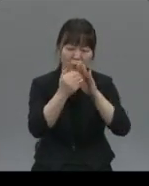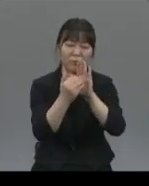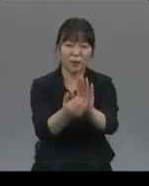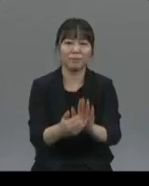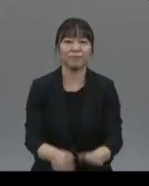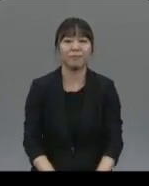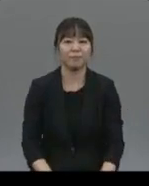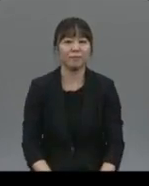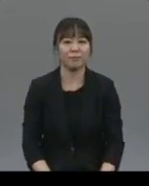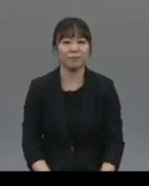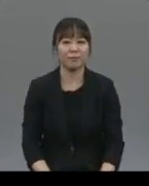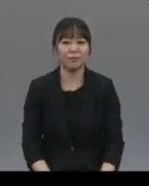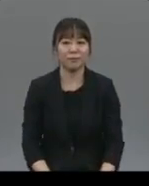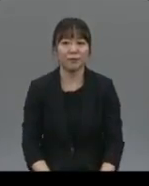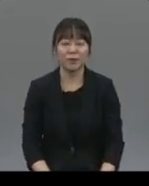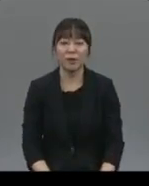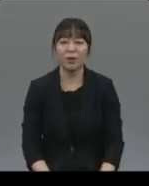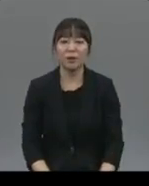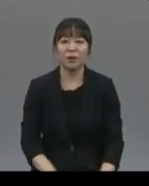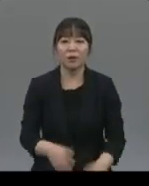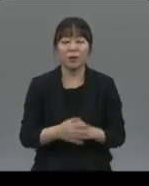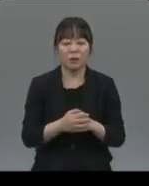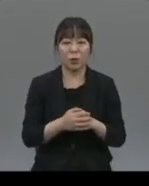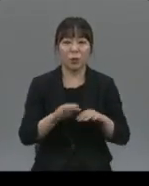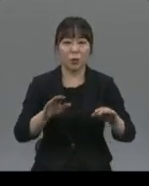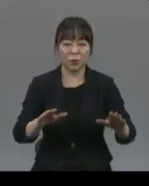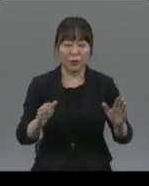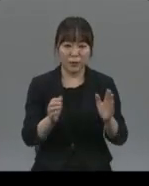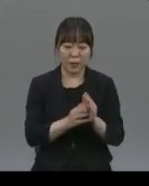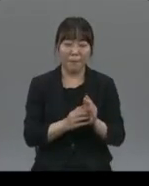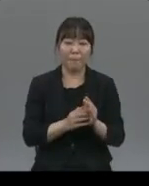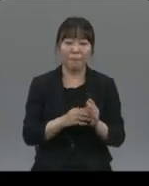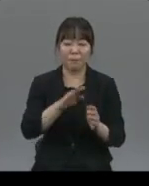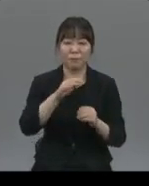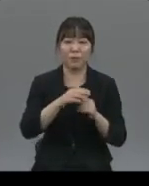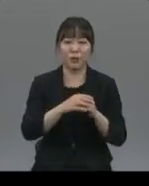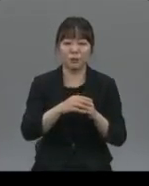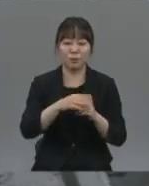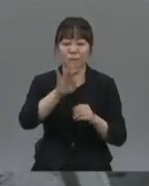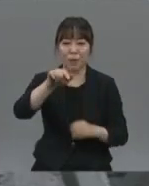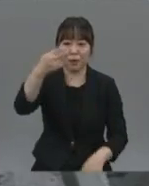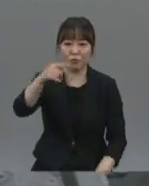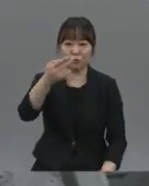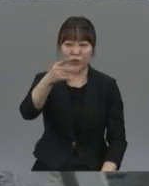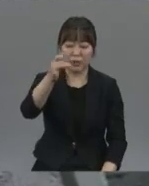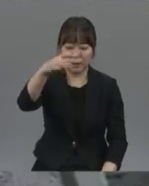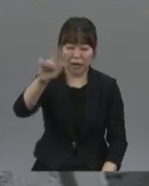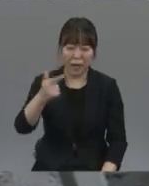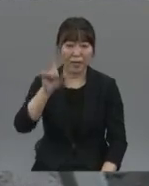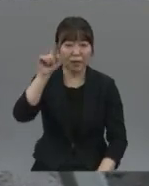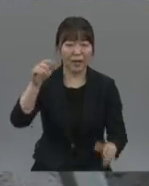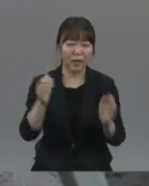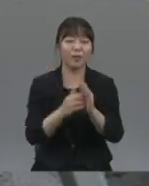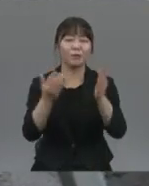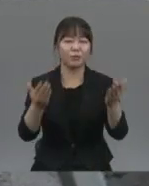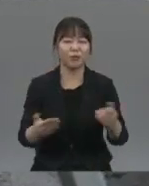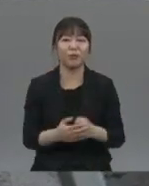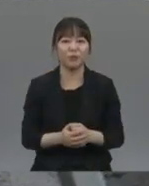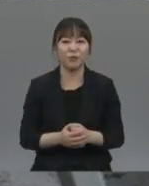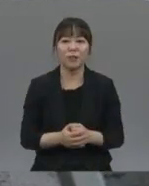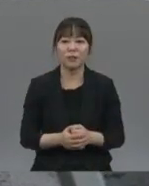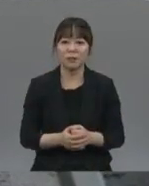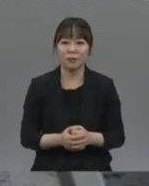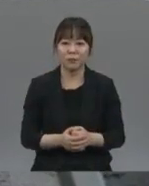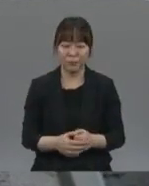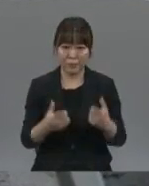490 routes et 250 parkings riverains étaient interdites tout comme celui au parc nationaux il en est de même pour 520 sites près de rivière